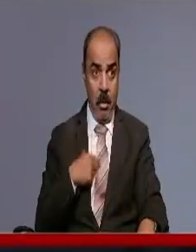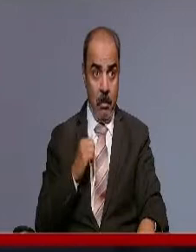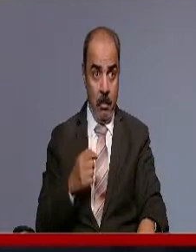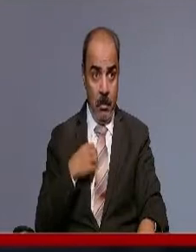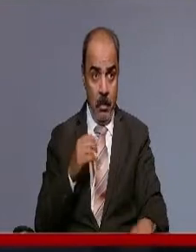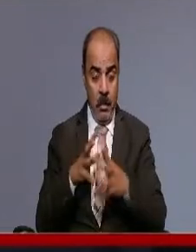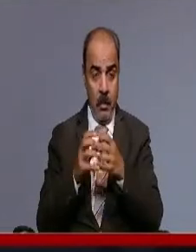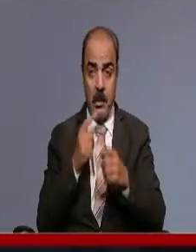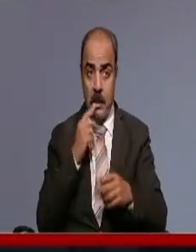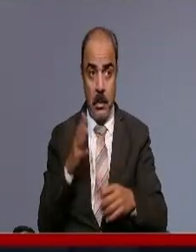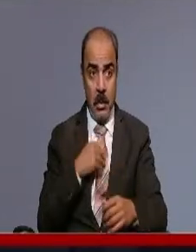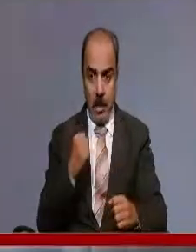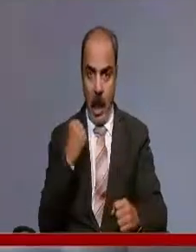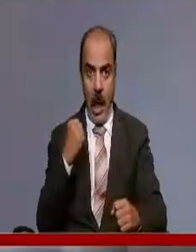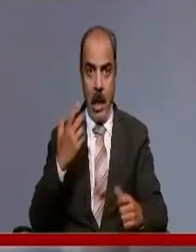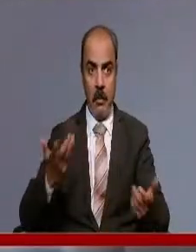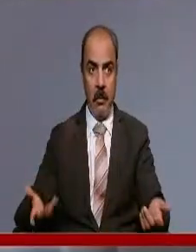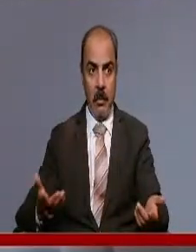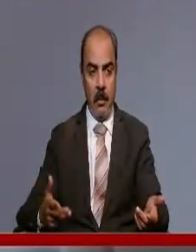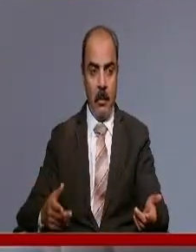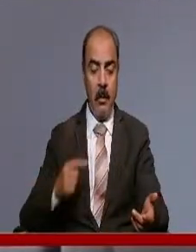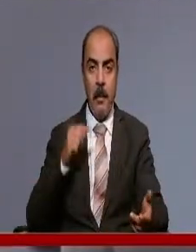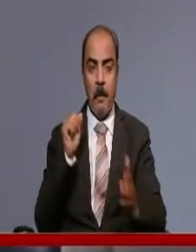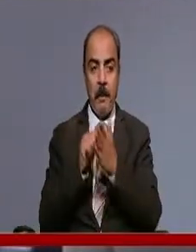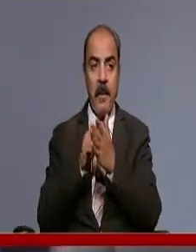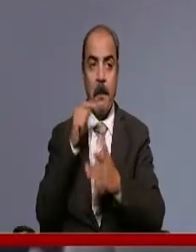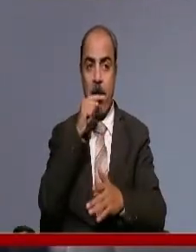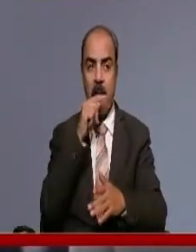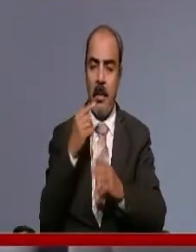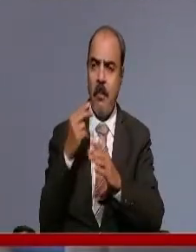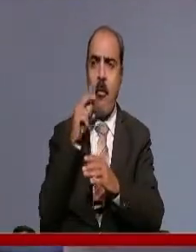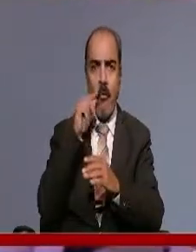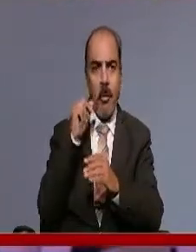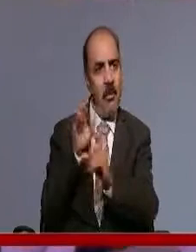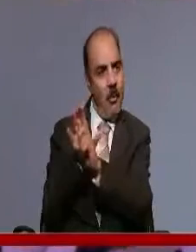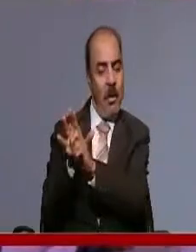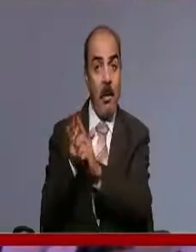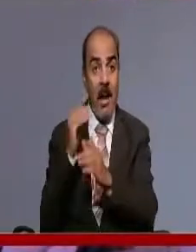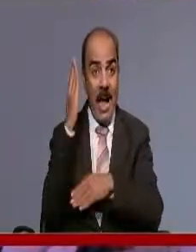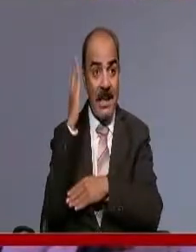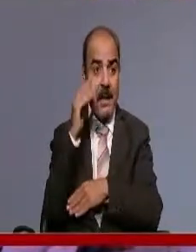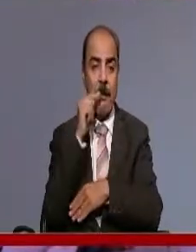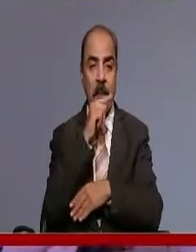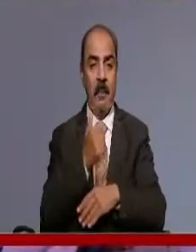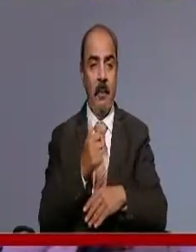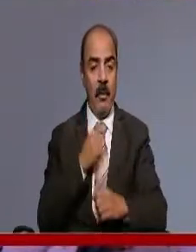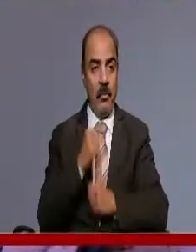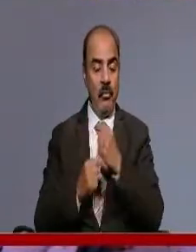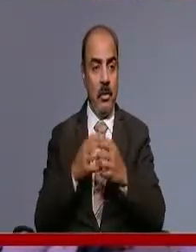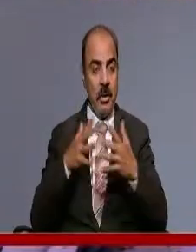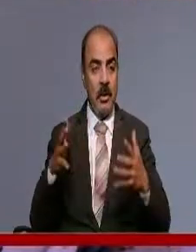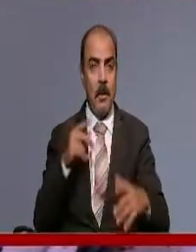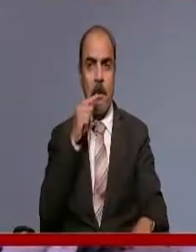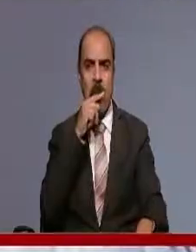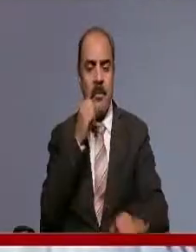داخله في ال70 وكويه. البيت ست مش راجل، معلش ربنا يديكوا الصحة، بس الست ممكن تقوم بكل حاجة. شايفة الست المكافحة